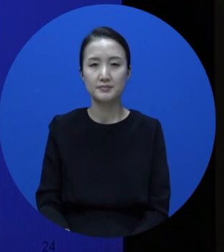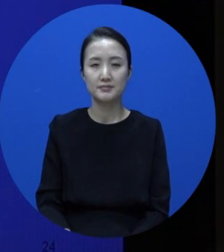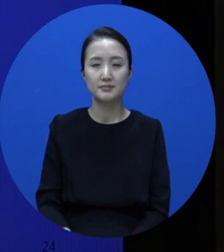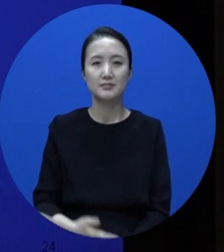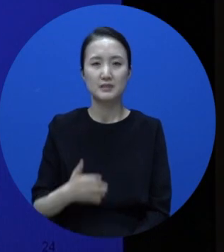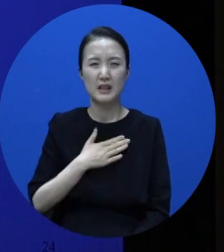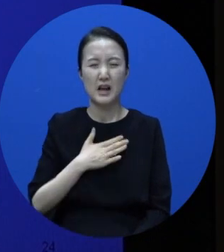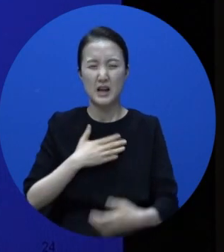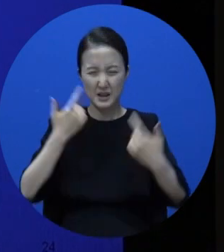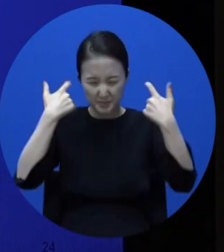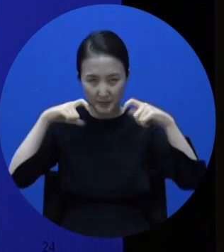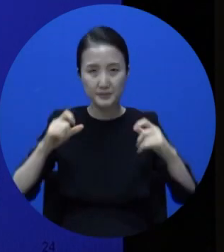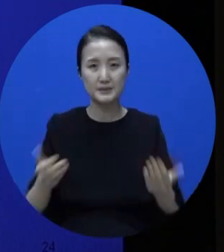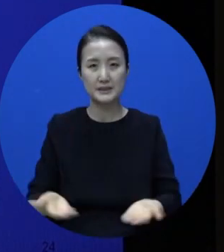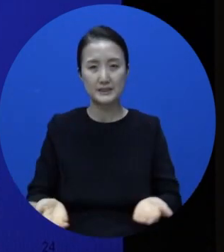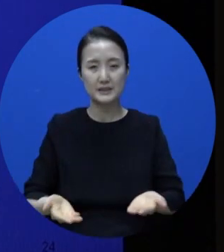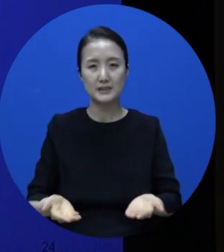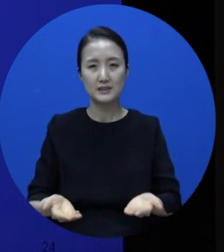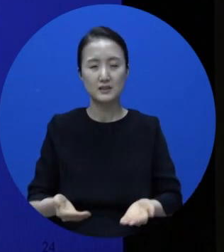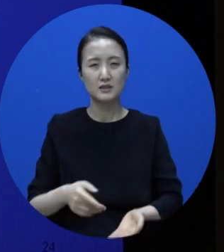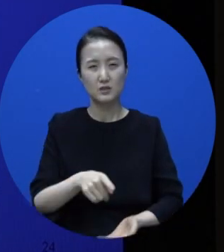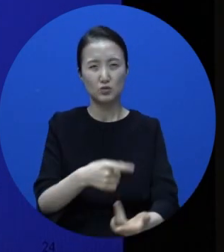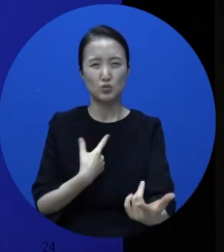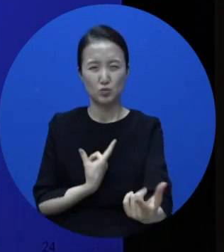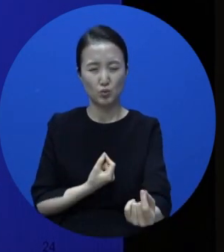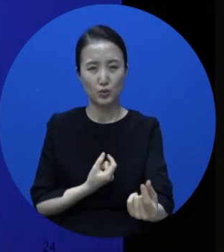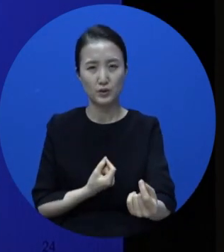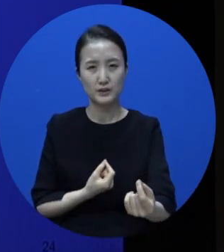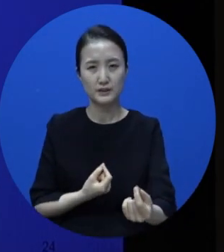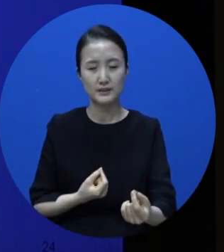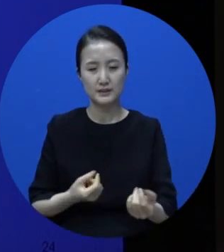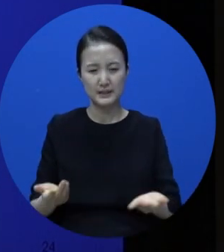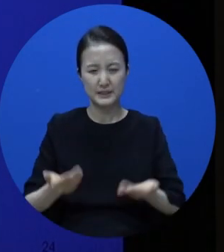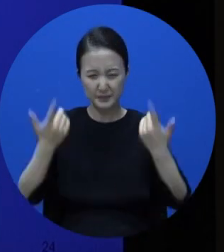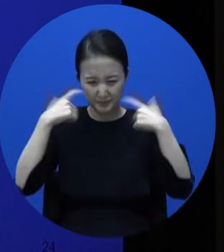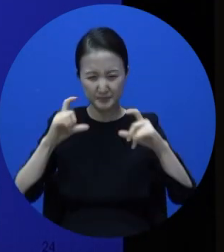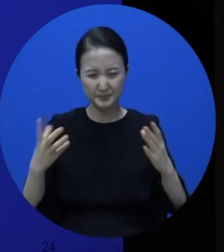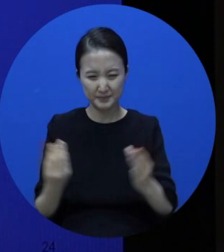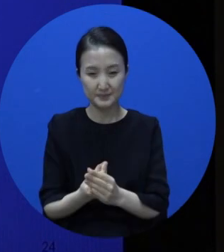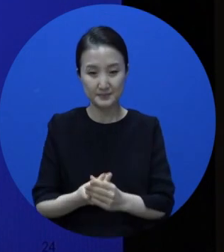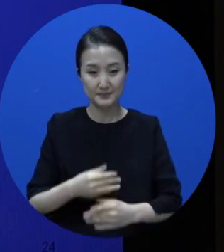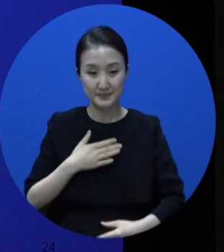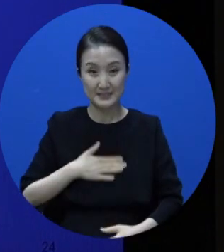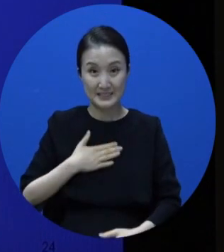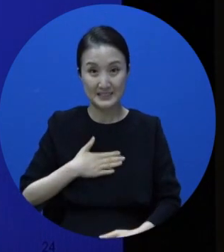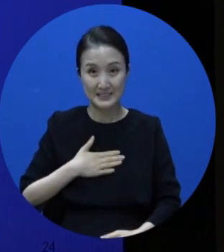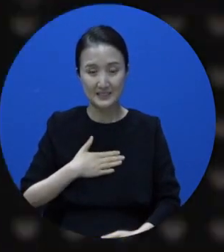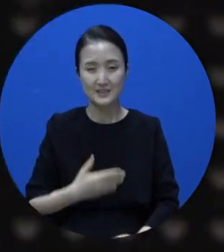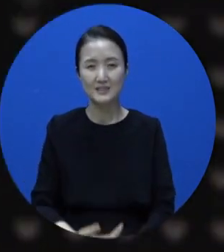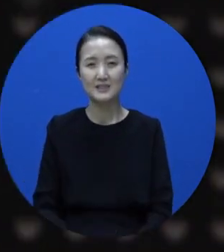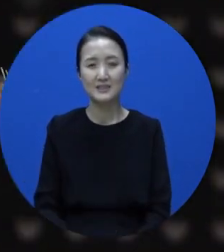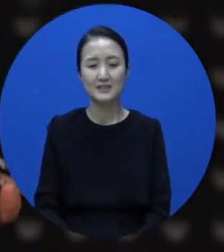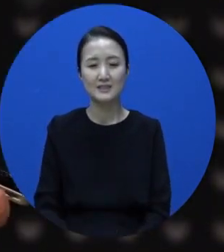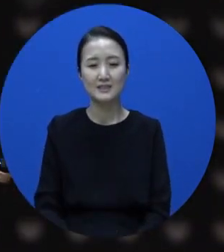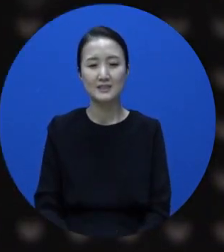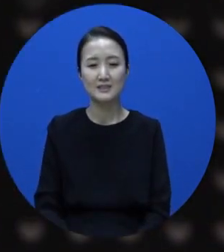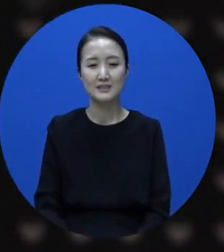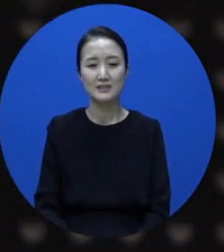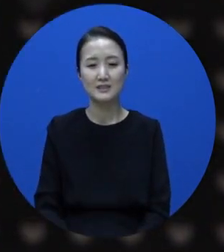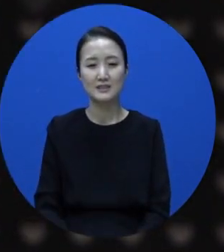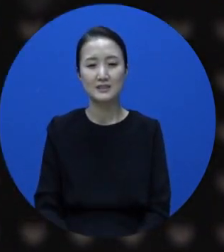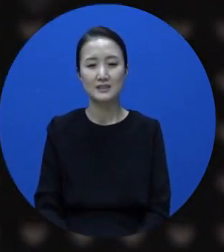그랬어요 나도 밤새 거니까 김대리 로 같이 밤새고 마무리 했 이런 거예요 이런 삶을 살아